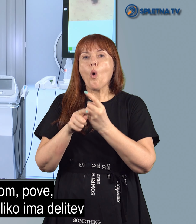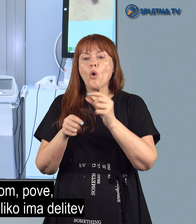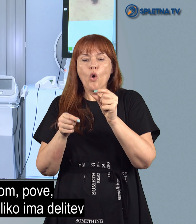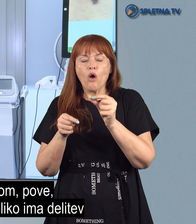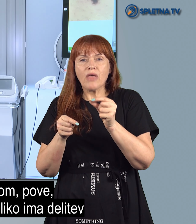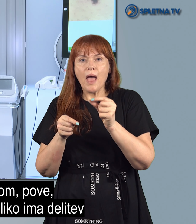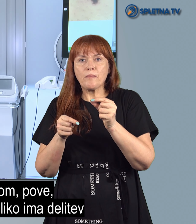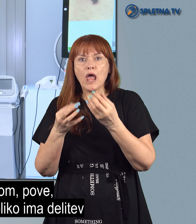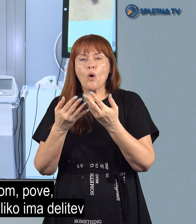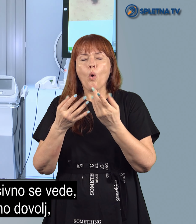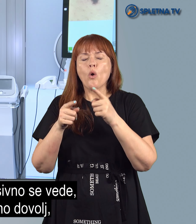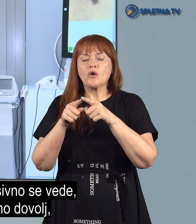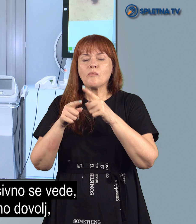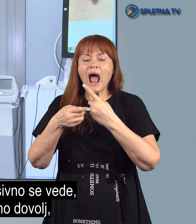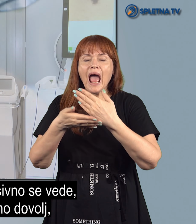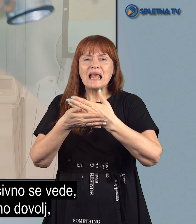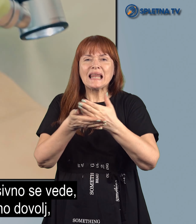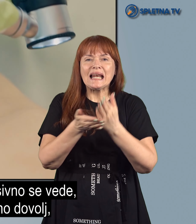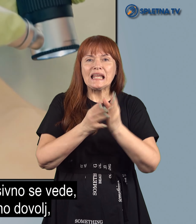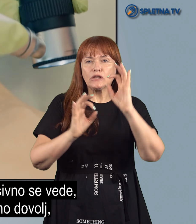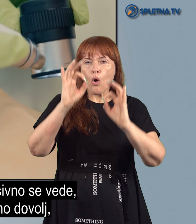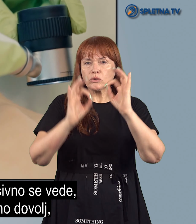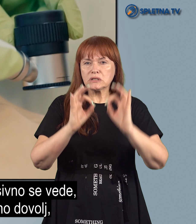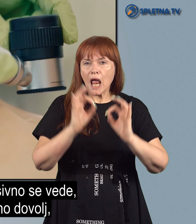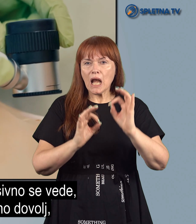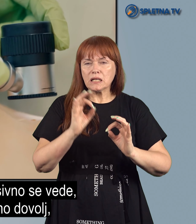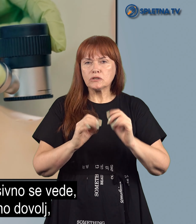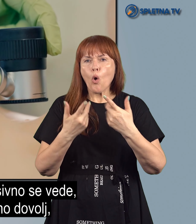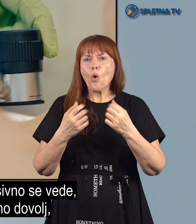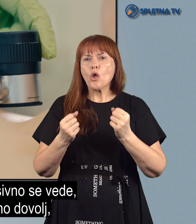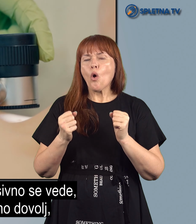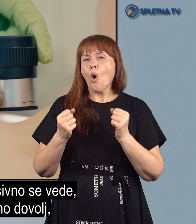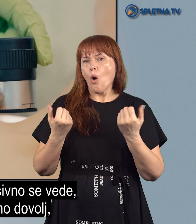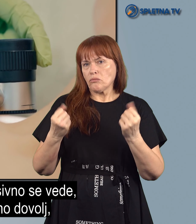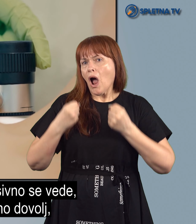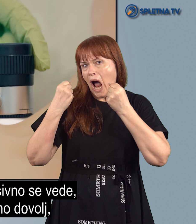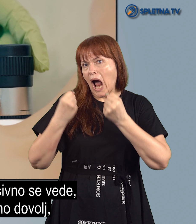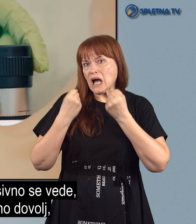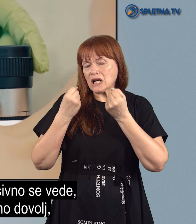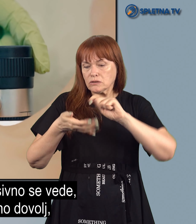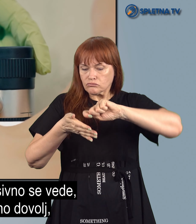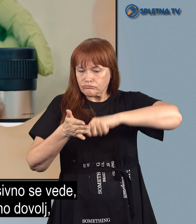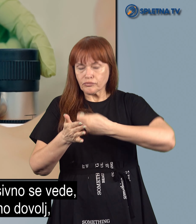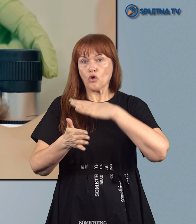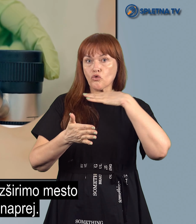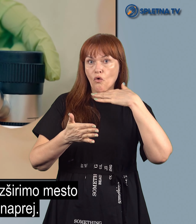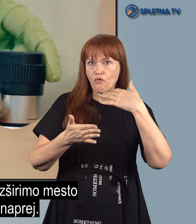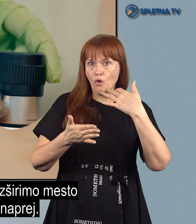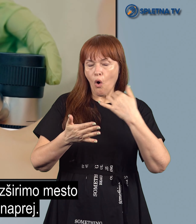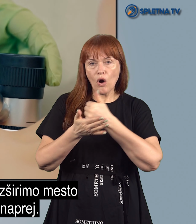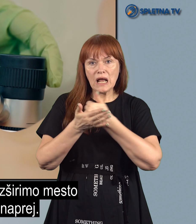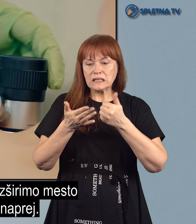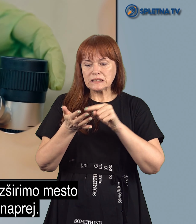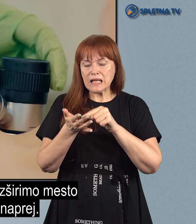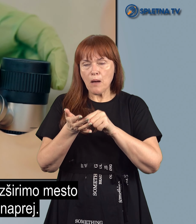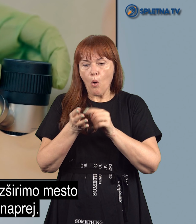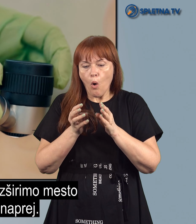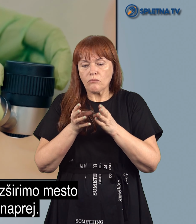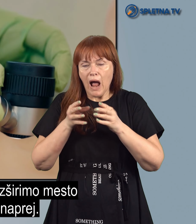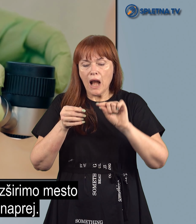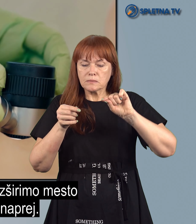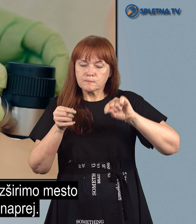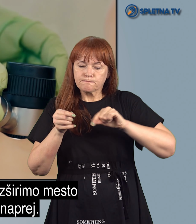ima noter enih delitev celic, koliko se vede agresivno. Ali je izrezanje dovolj, ali samo